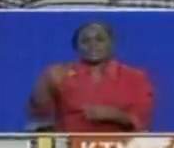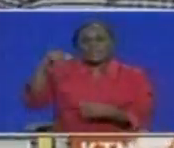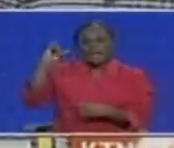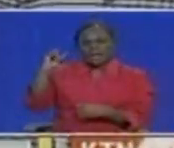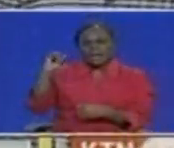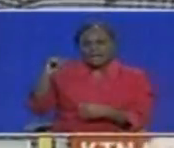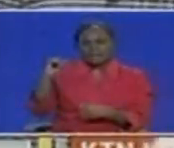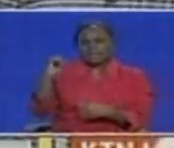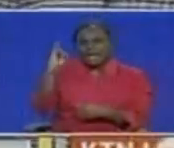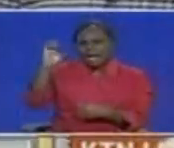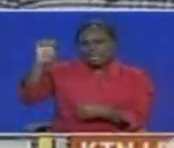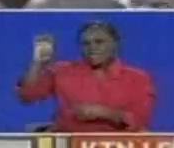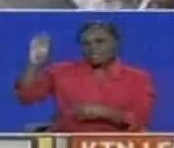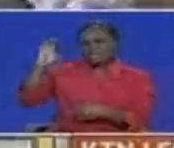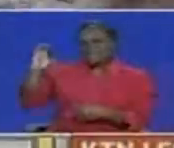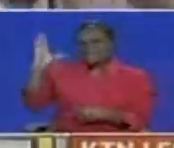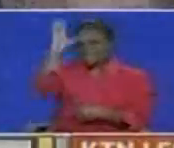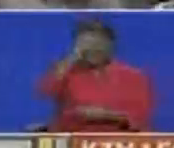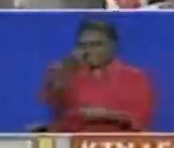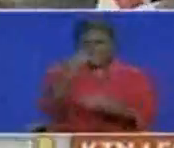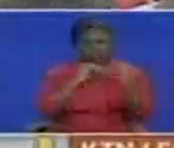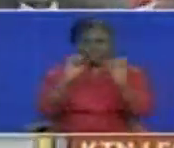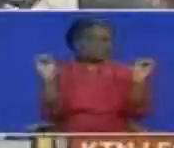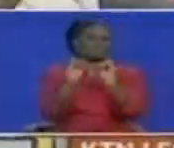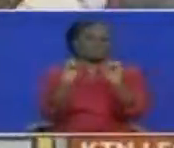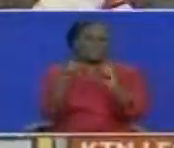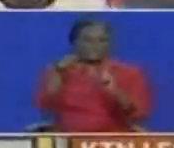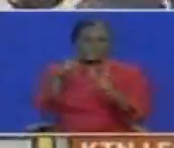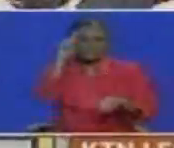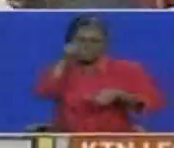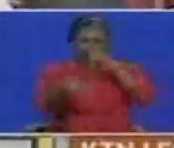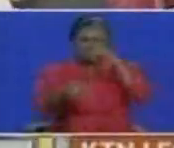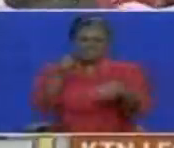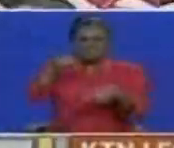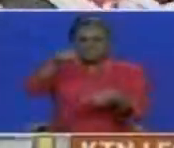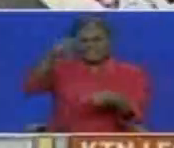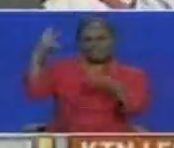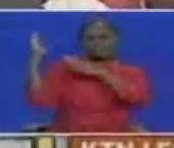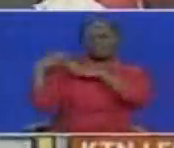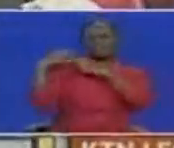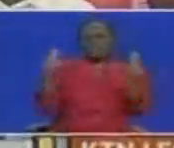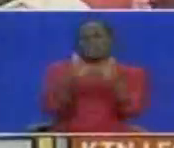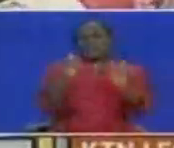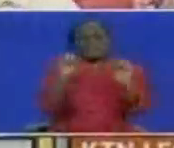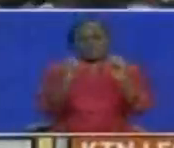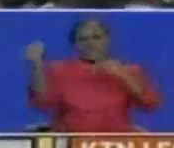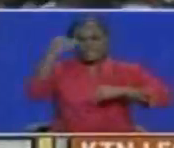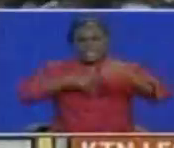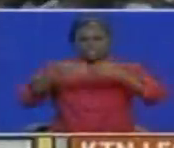uratibu wa mipaka IBC haikusazwa kwenye mkutano huu, wakishtumu kwa madai ya usimamizi mbaya wa uchaguzi mkuu